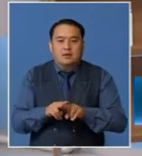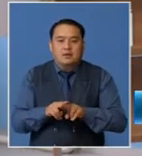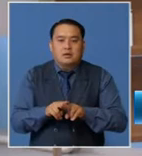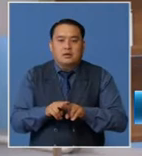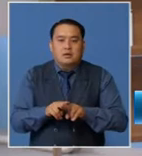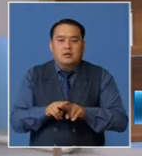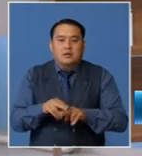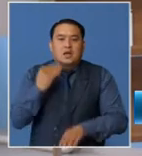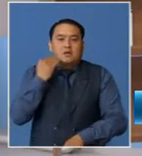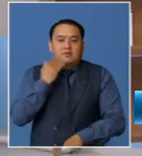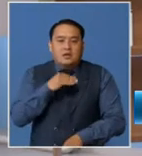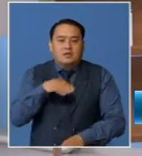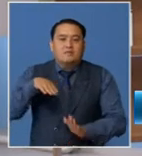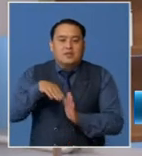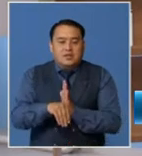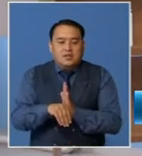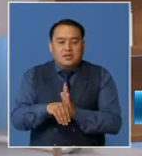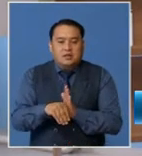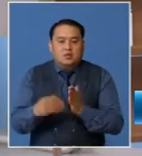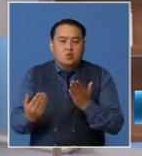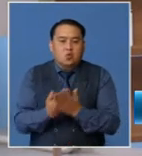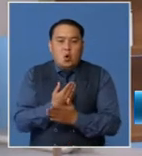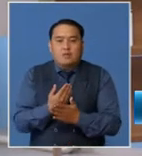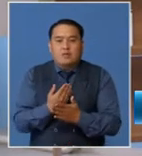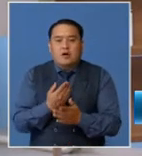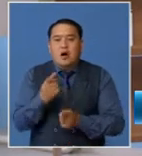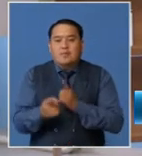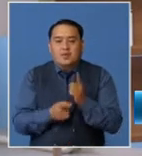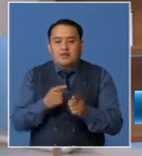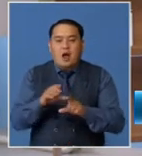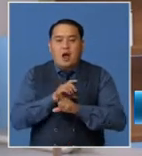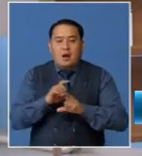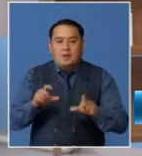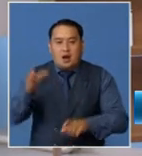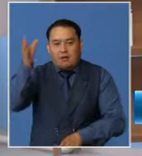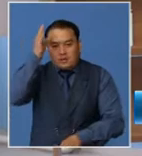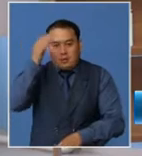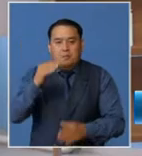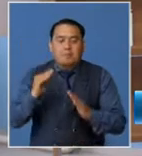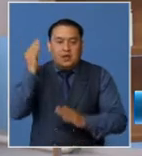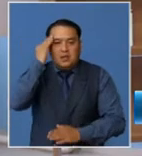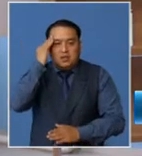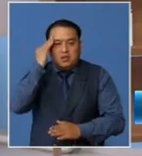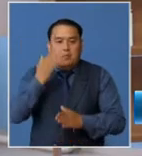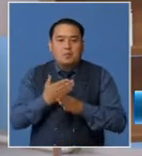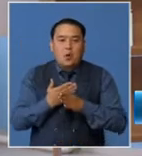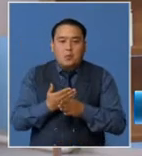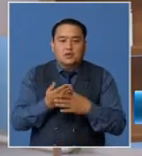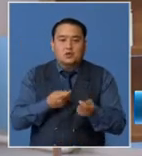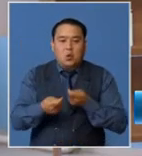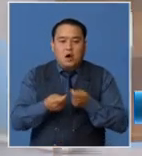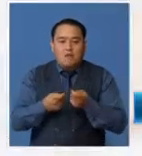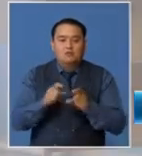целях эффективного внедрения обновленного содержания образования оказать методическую помощь